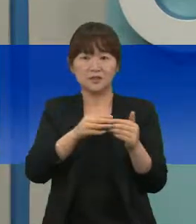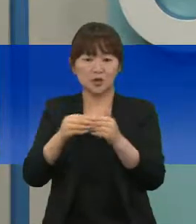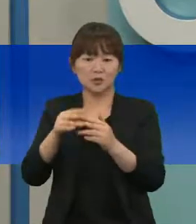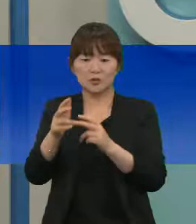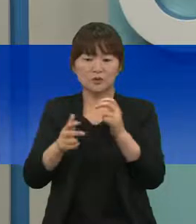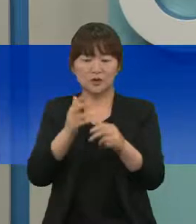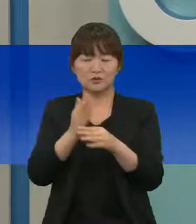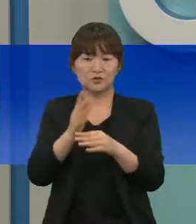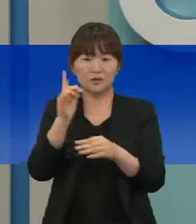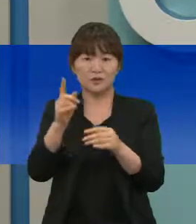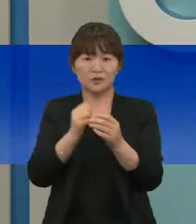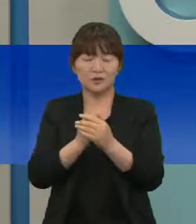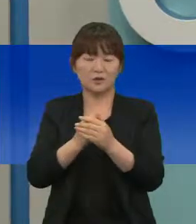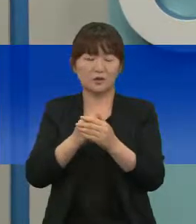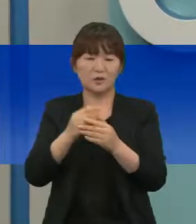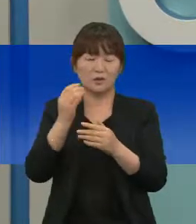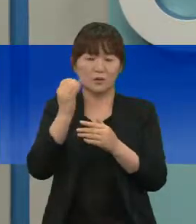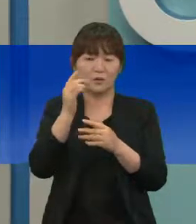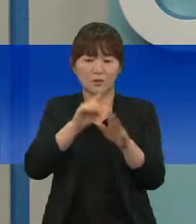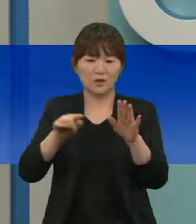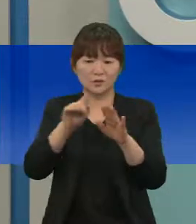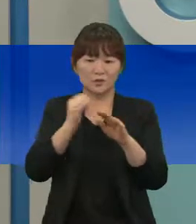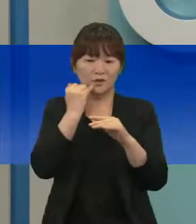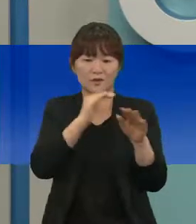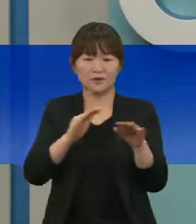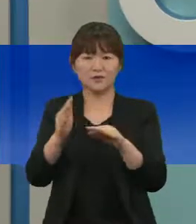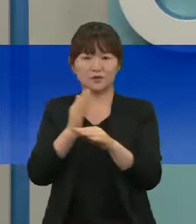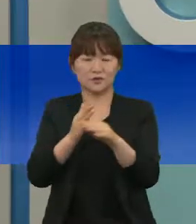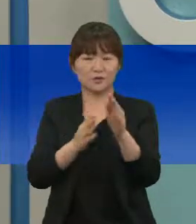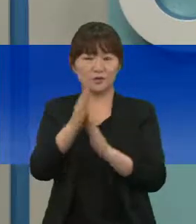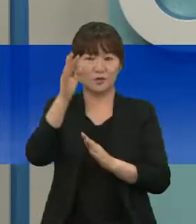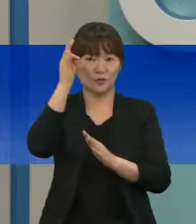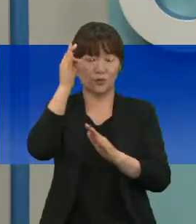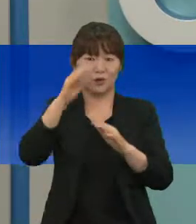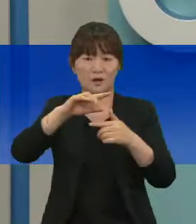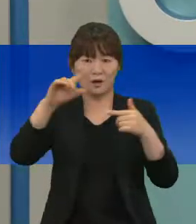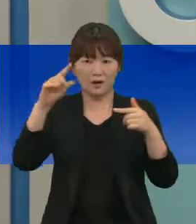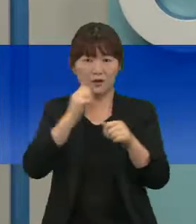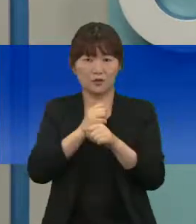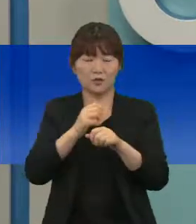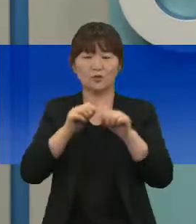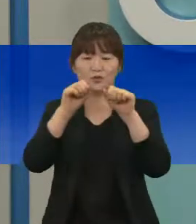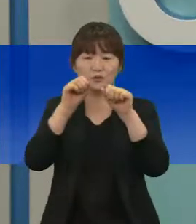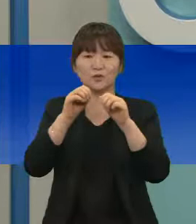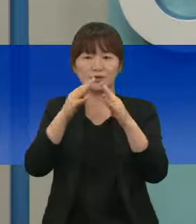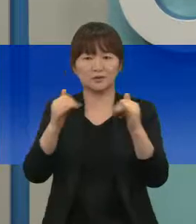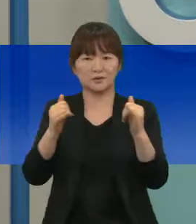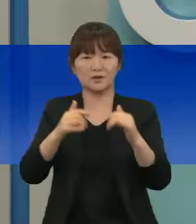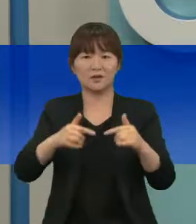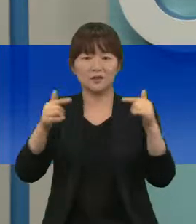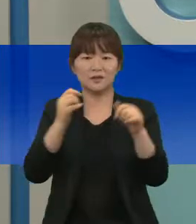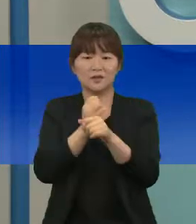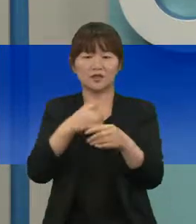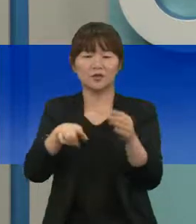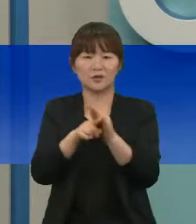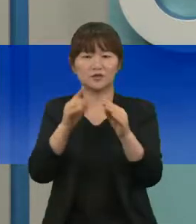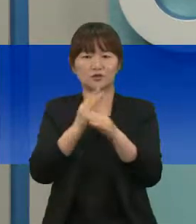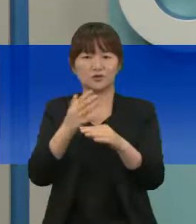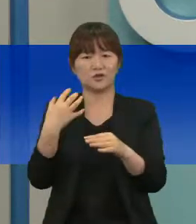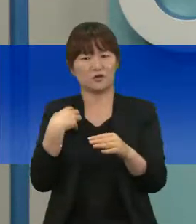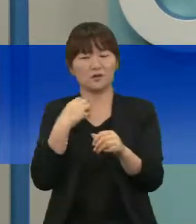하나로 이 환동의 해양 중심도시 포항의 위상은 물론 수상 레저 인구 확대를 위한 핵심 역할을 해나갈